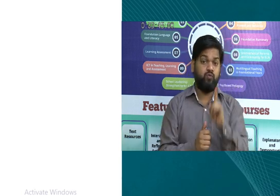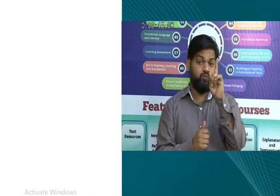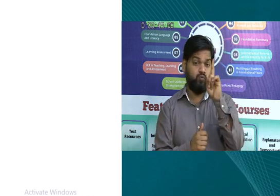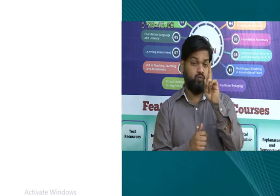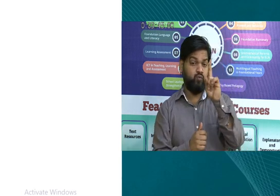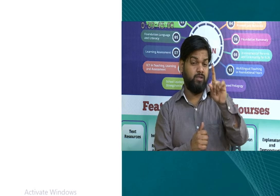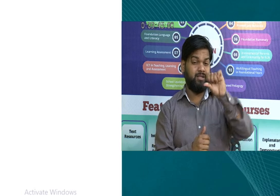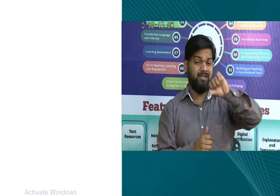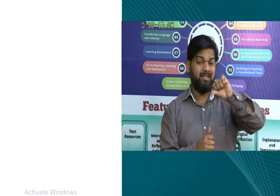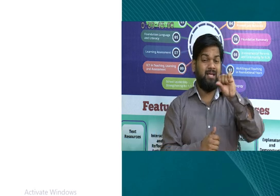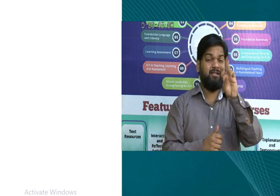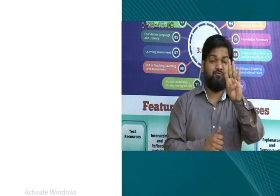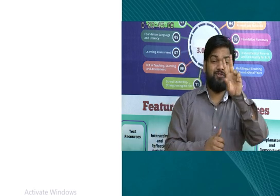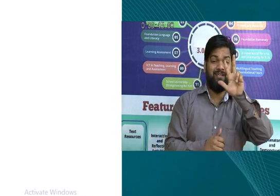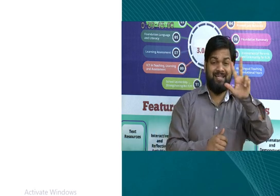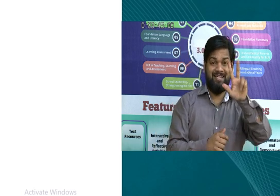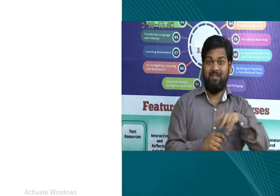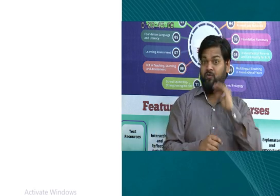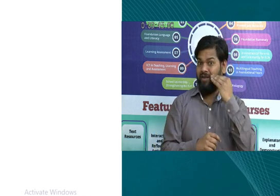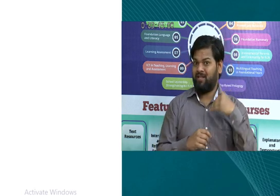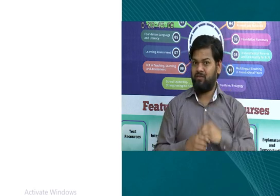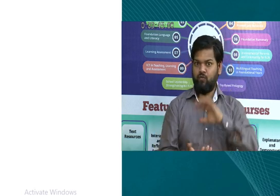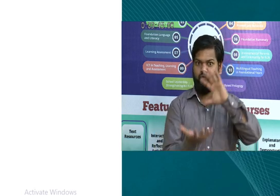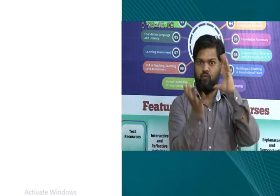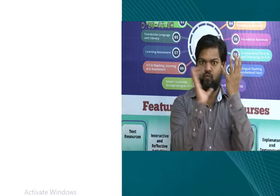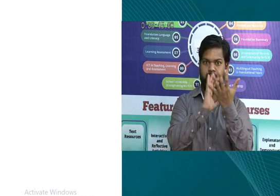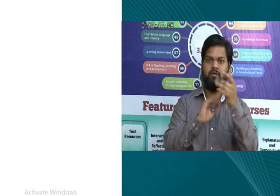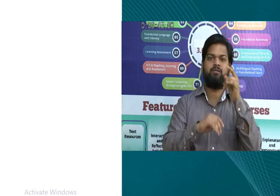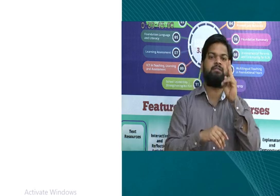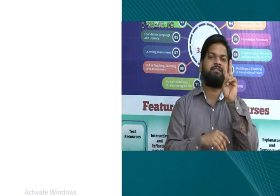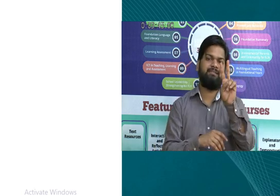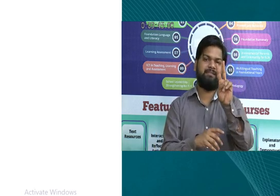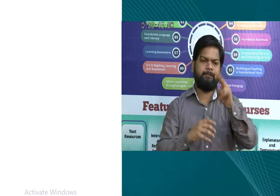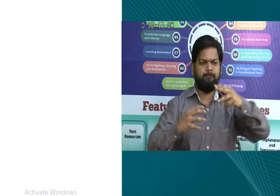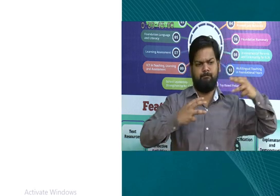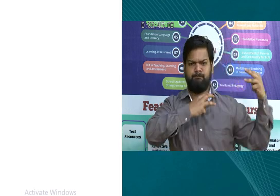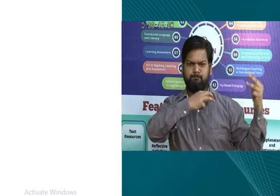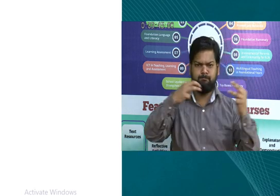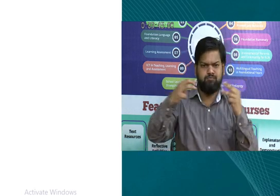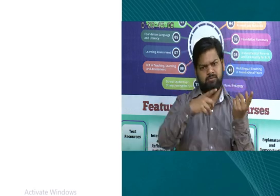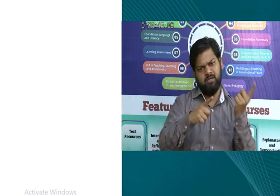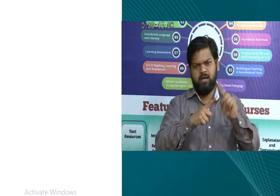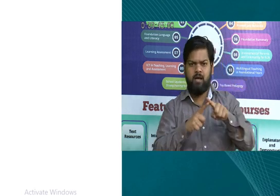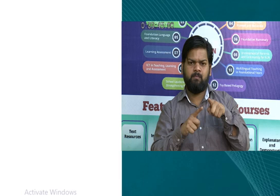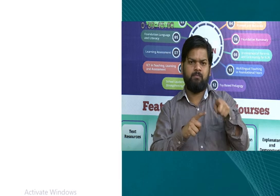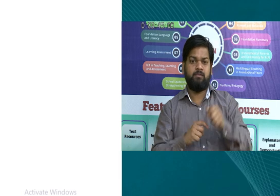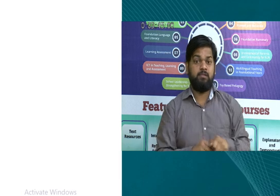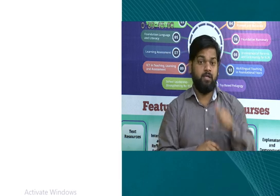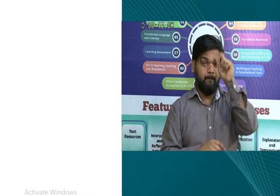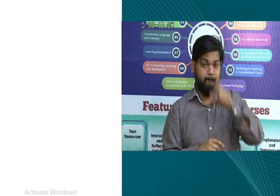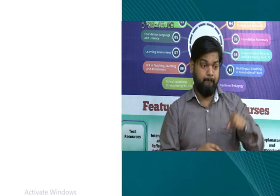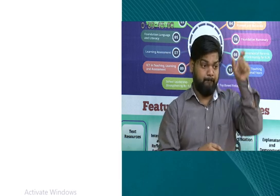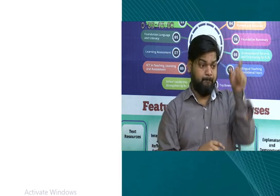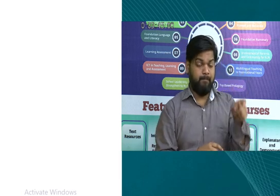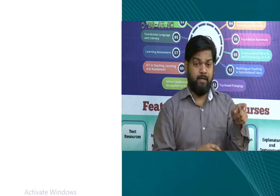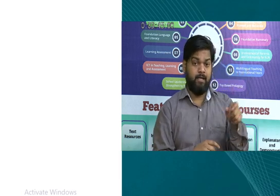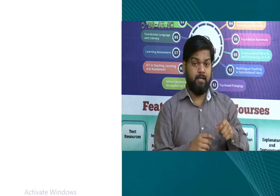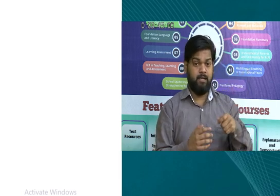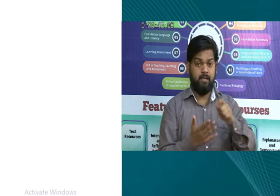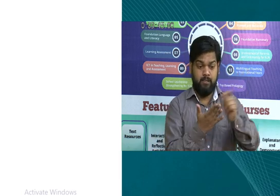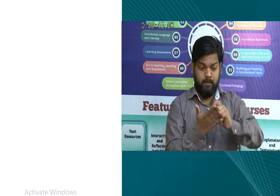युद्ध हुआ था उसे समय इसकी शुरुआत हुई थी उसे समय अनेक पत्रकार सामने आए थे जिन्होंने सुविधा को जो है प्रगति प्रधान की